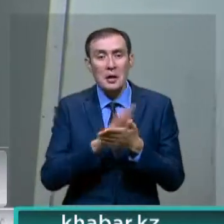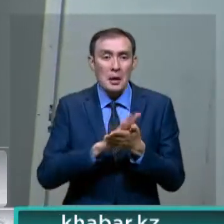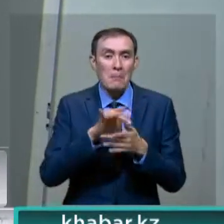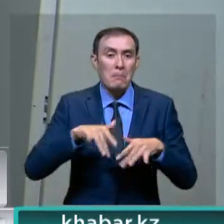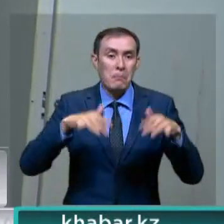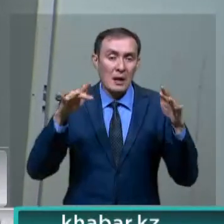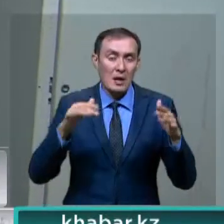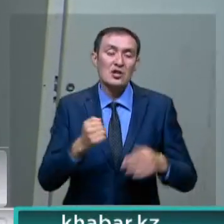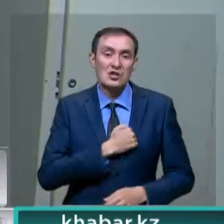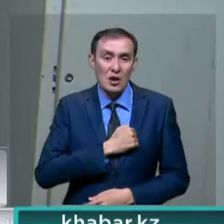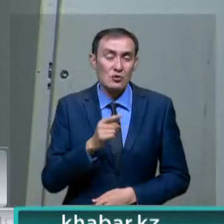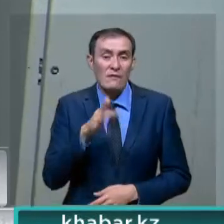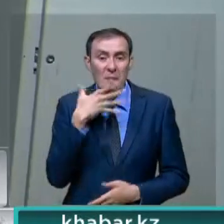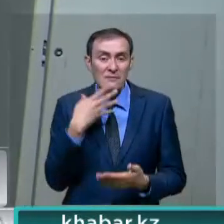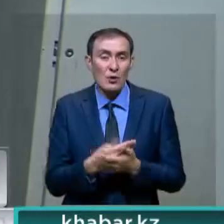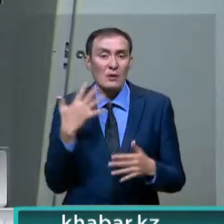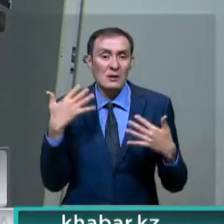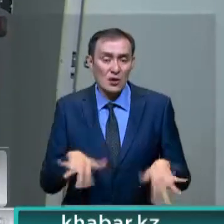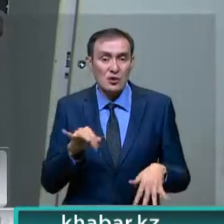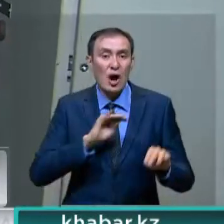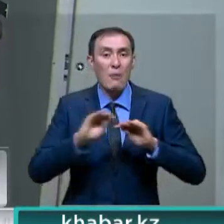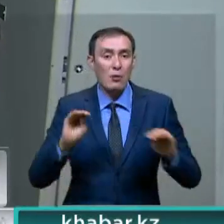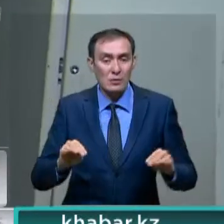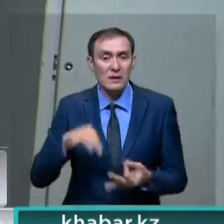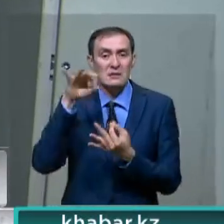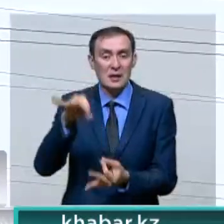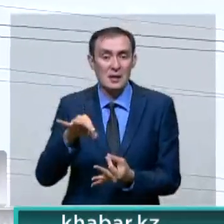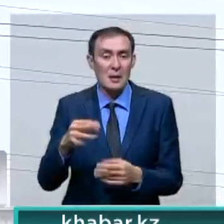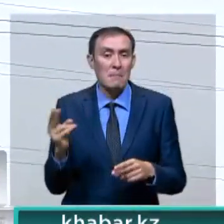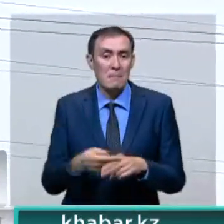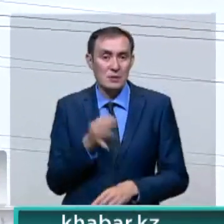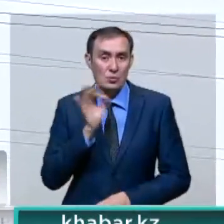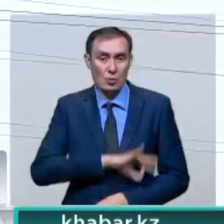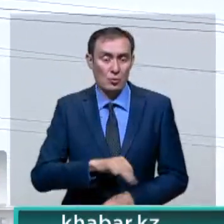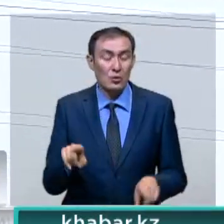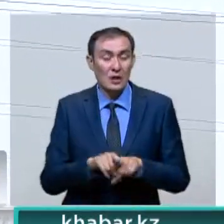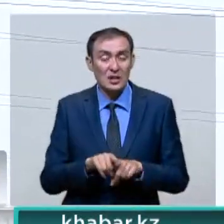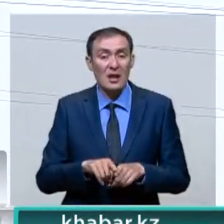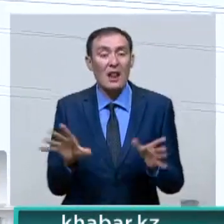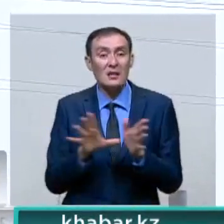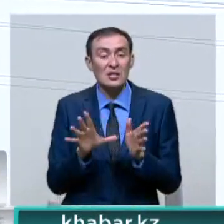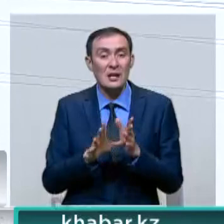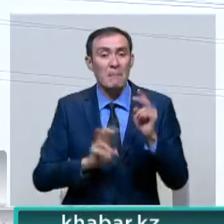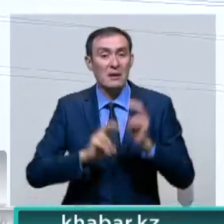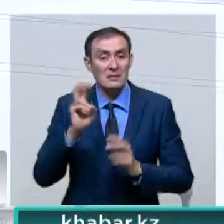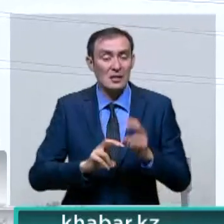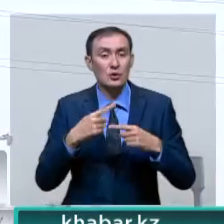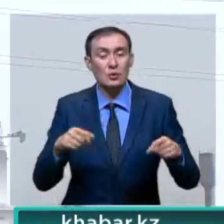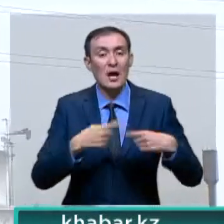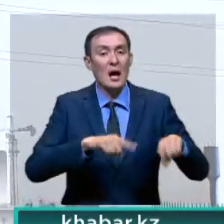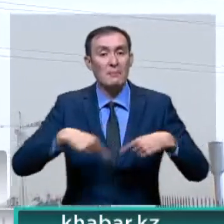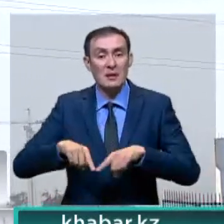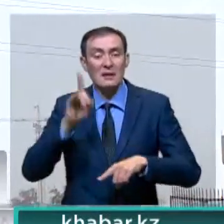электрощиты. Жаль, и свое время теряю, и оборудование стоит без дела. Без дела стоит и электрическая подстанция, и другие